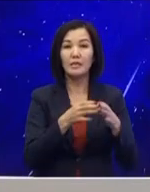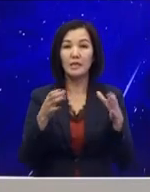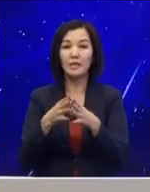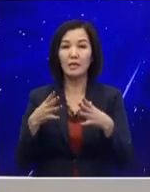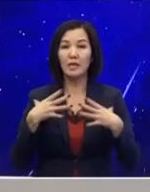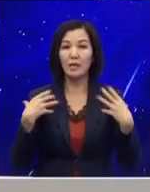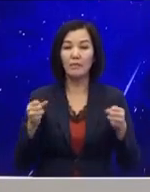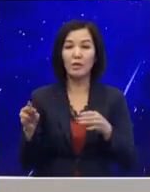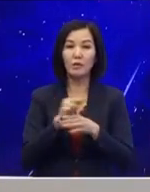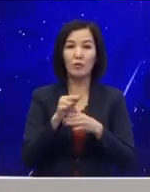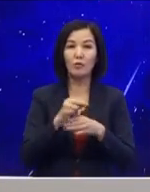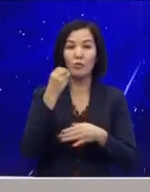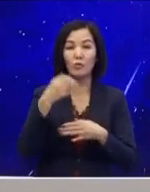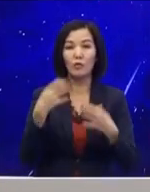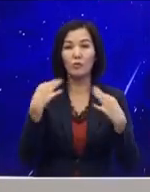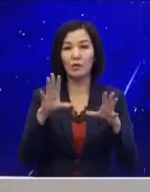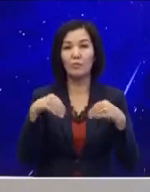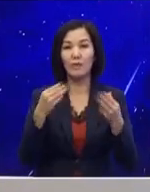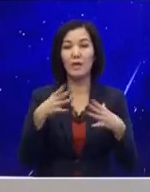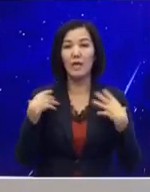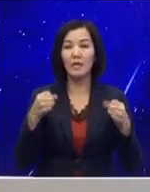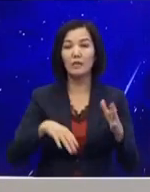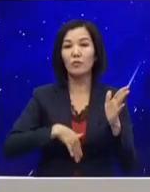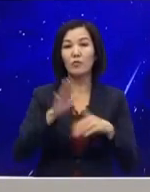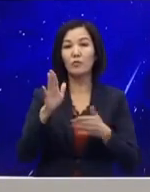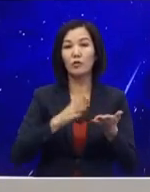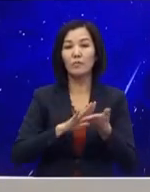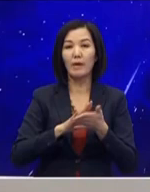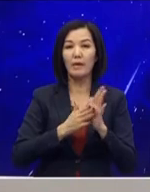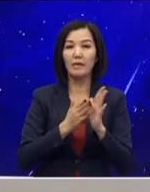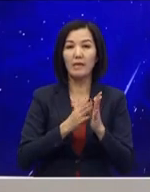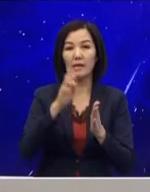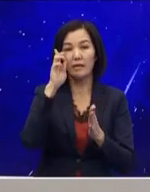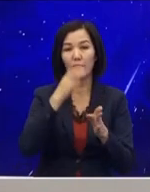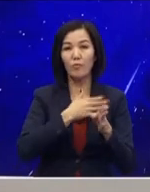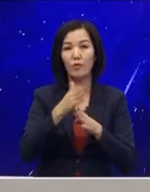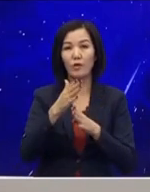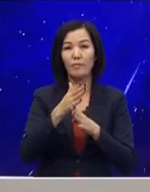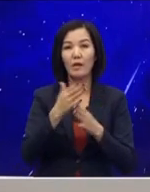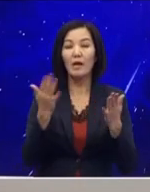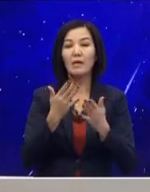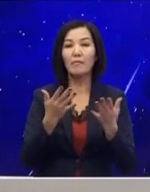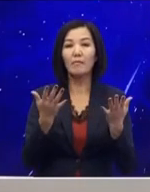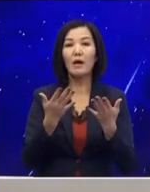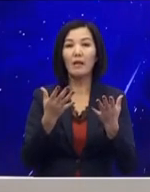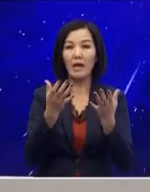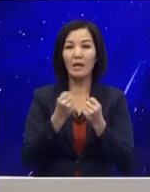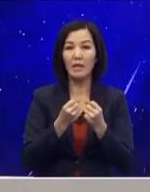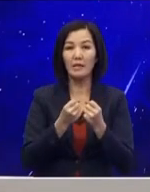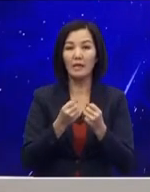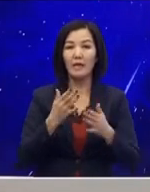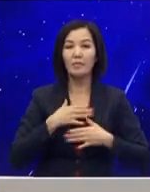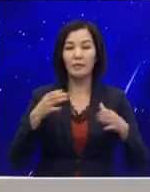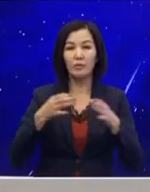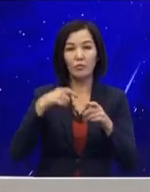сауықтыру орталықтарына жолдама беріледі. Денсаулықты жақсартуға бағытталған мемлекеттен бөлінетін жәрдемді кім қалай алады? Біздің түсірілім